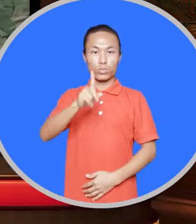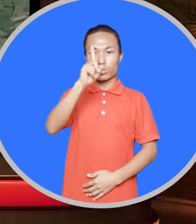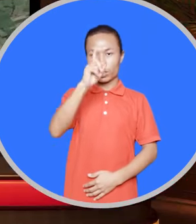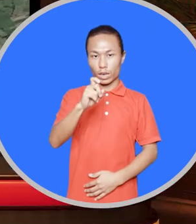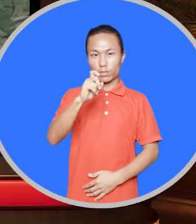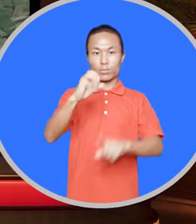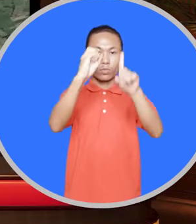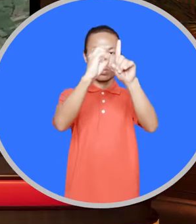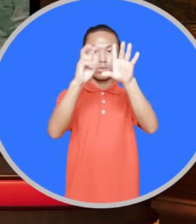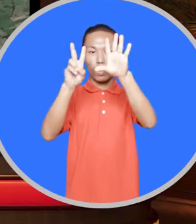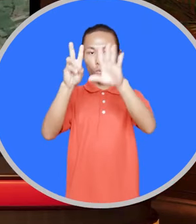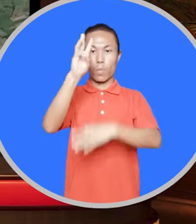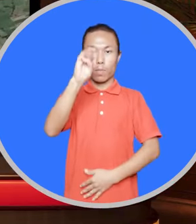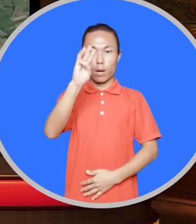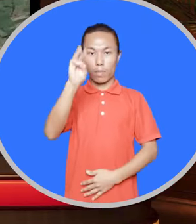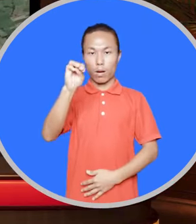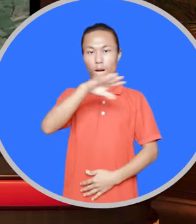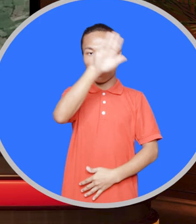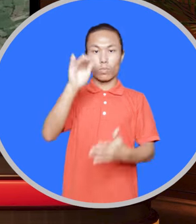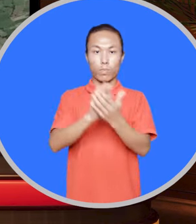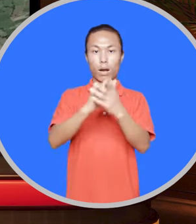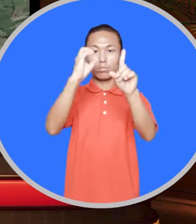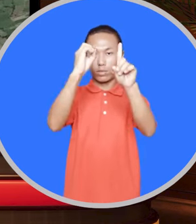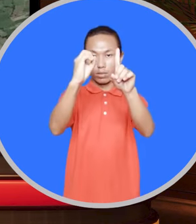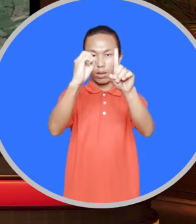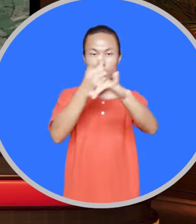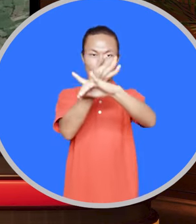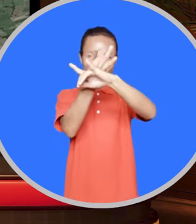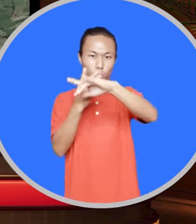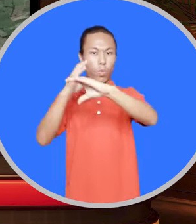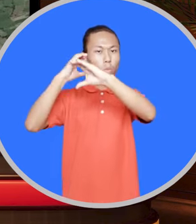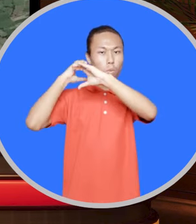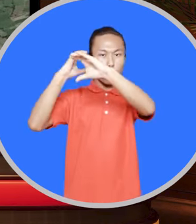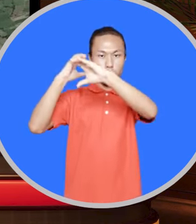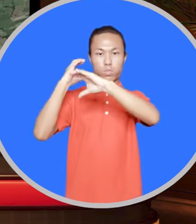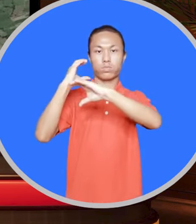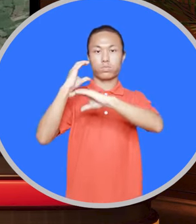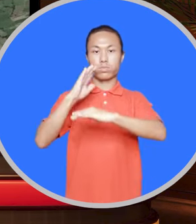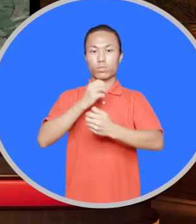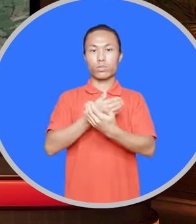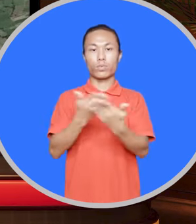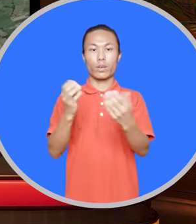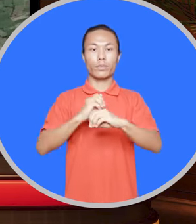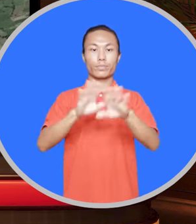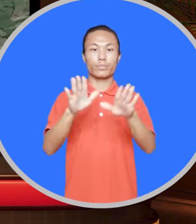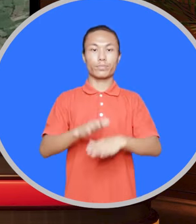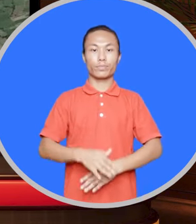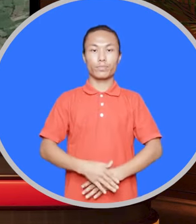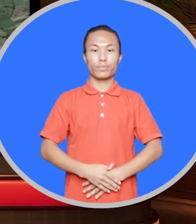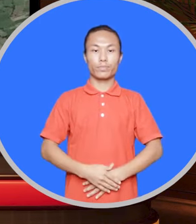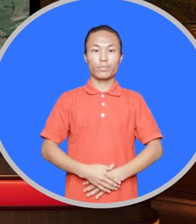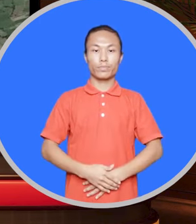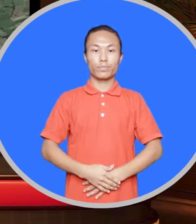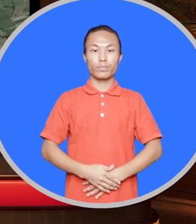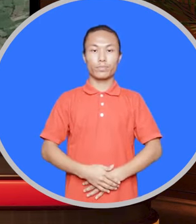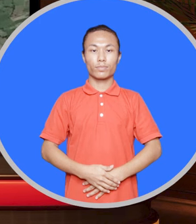ကချင်ပြည်နယ်မြစ်ကြီးနားမြို့မှာရှိတဲ့အကြမ်းဖက်စစ်တပ်ရဲ့နံပောင်လေတပ်စခန်းကိုတရားခွန်မမအစဲလုံးနဲ့ဒုတိယအကြိမ်ပြစ်ခ